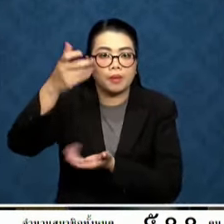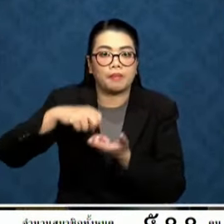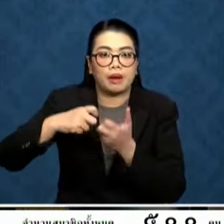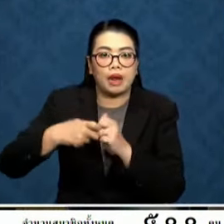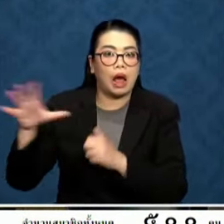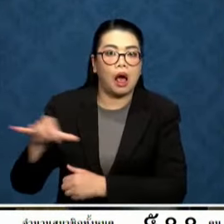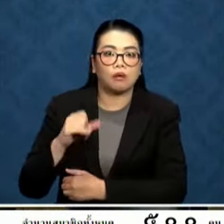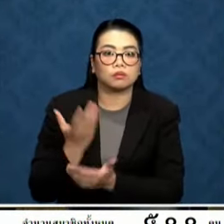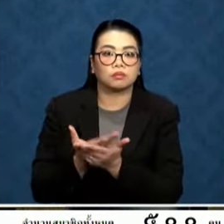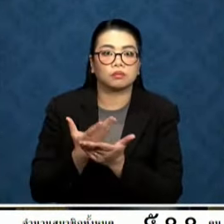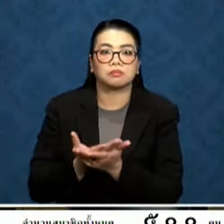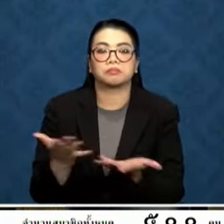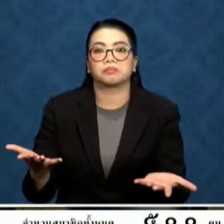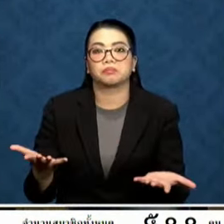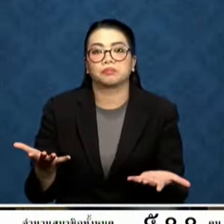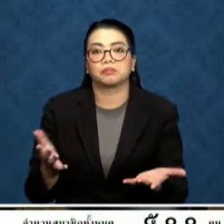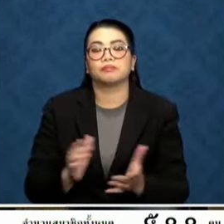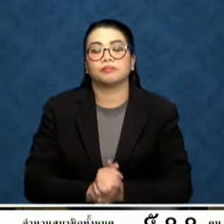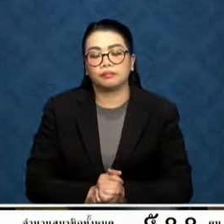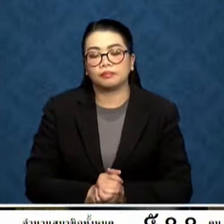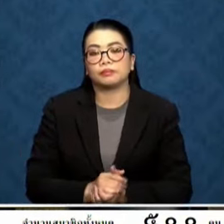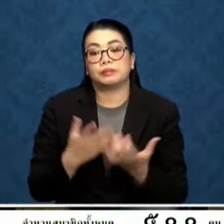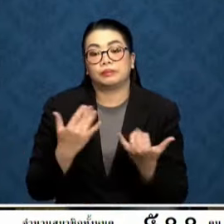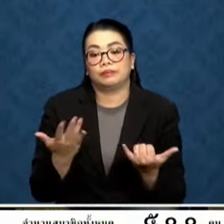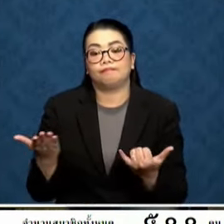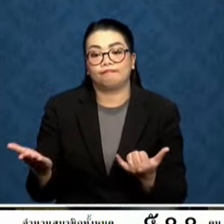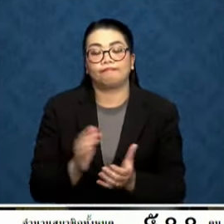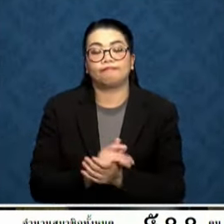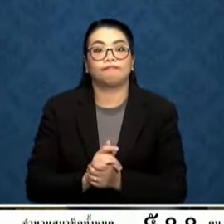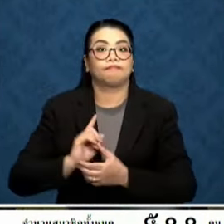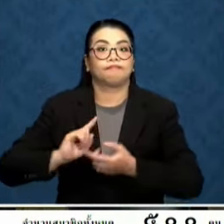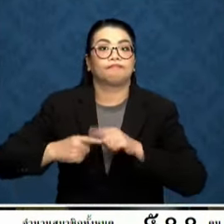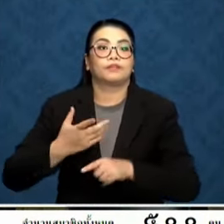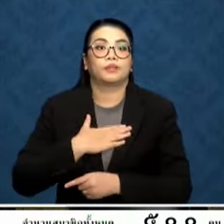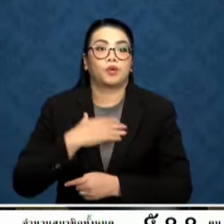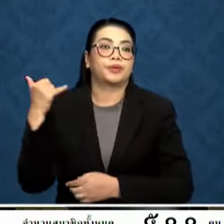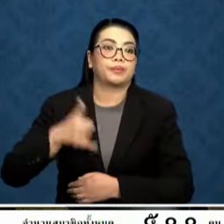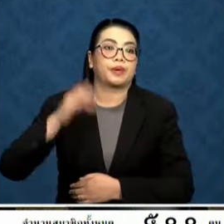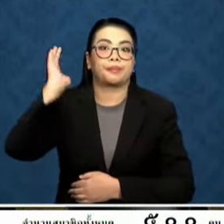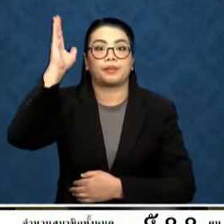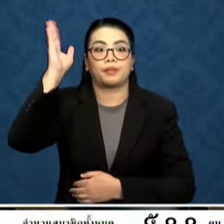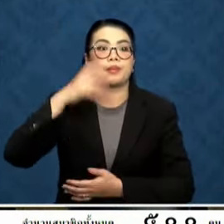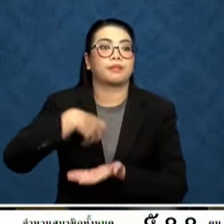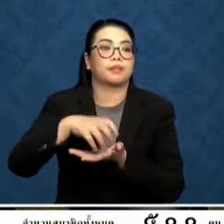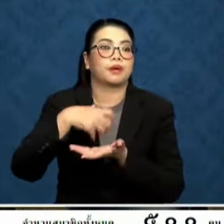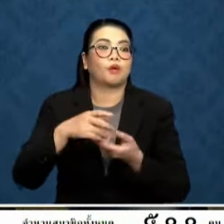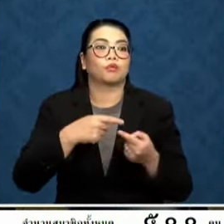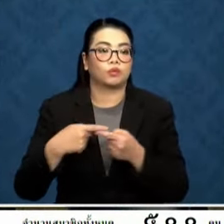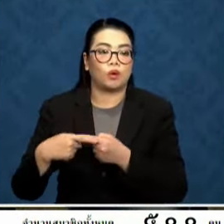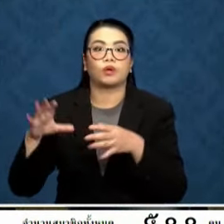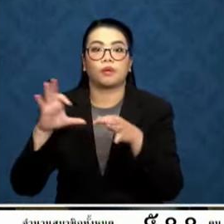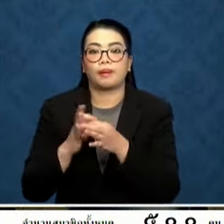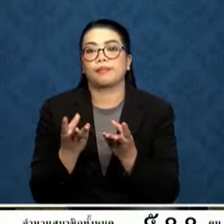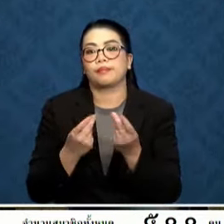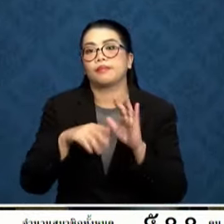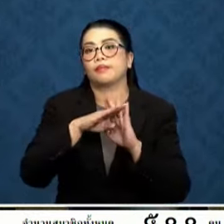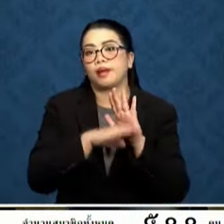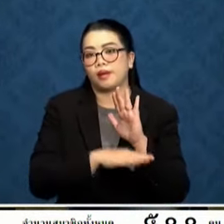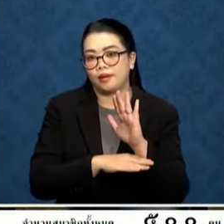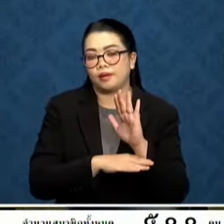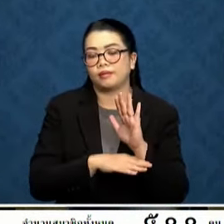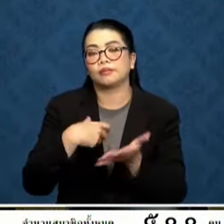ประเด็นเหล่านี้นะครับเพื่อนสมาชิกของผมคุณสิริกัญญาตสุกุลเดี๋ยวจะมาอภิปรายต่อลงในรายละเอียดนะ